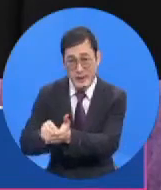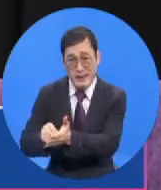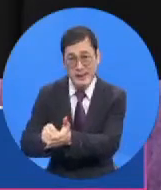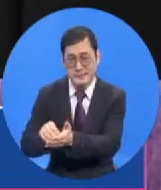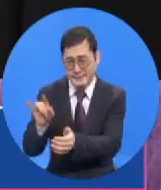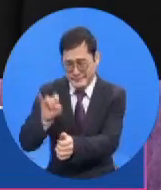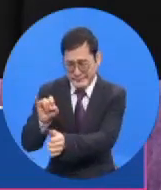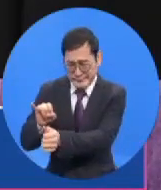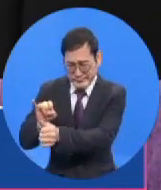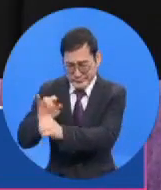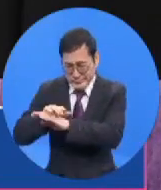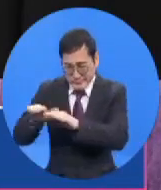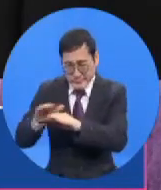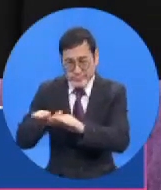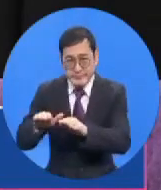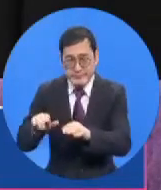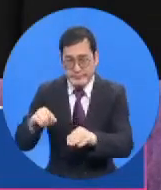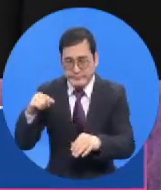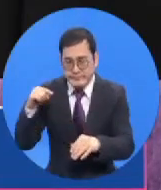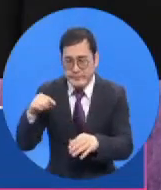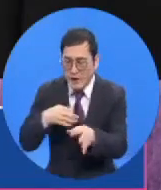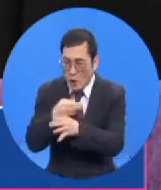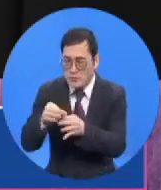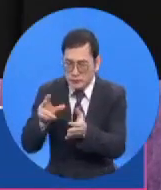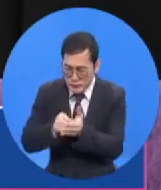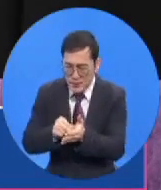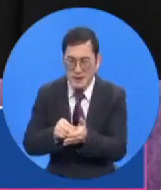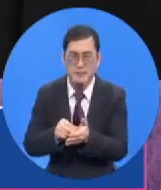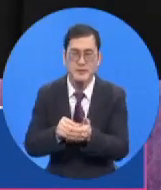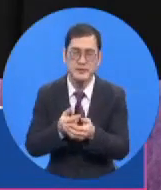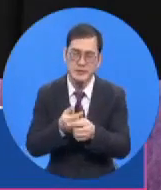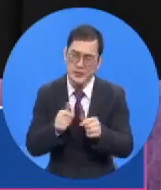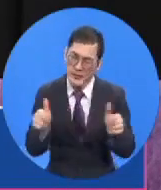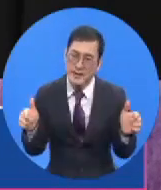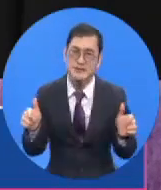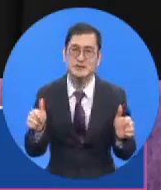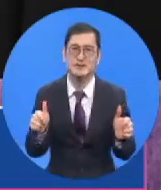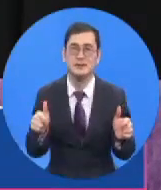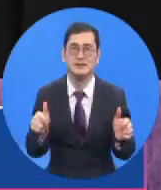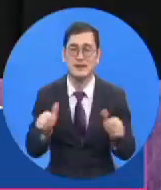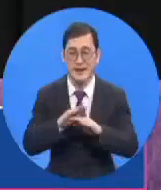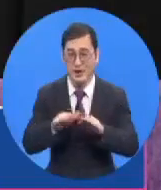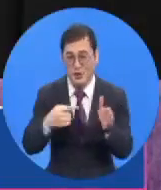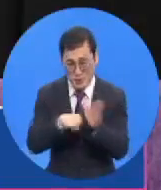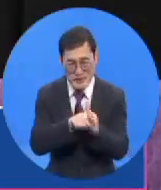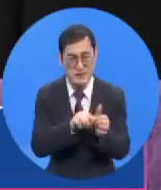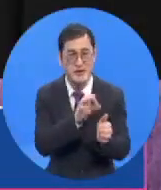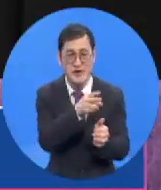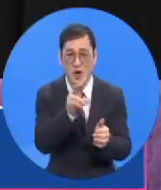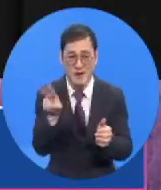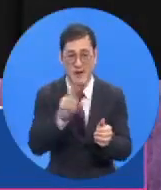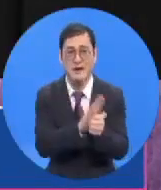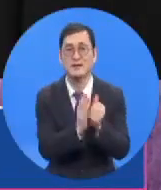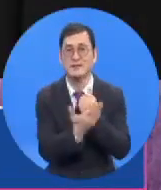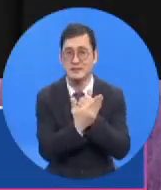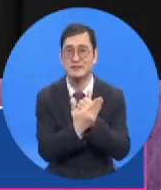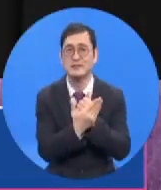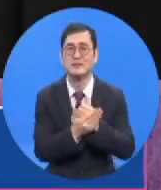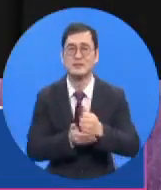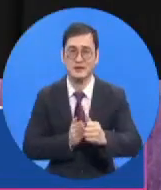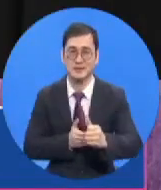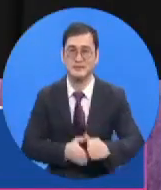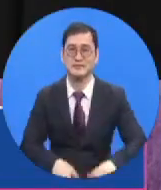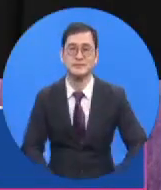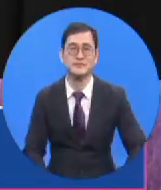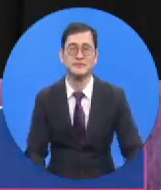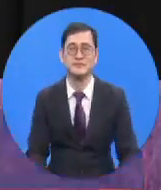좀 빨리 덜어드리면서도 긴 호흡의 제도를 마련할 수 있도록 함께 논의를 하자는 제 제안에 대해서는 찬성하시죠. 아니 모든